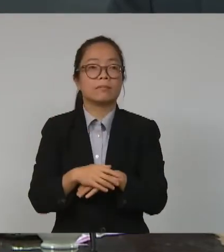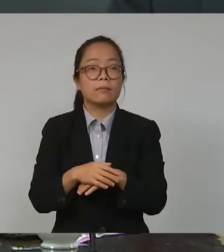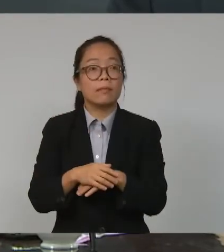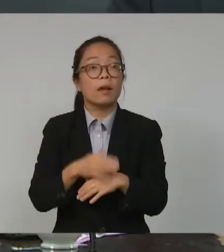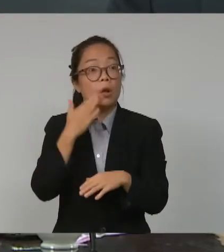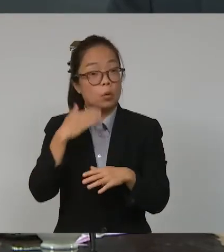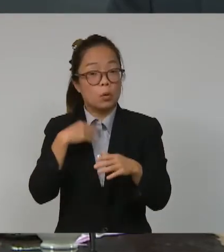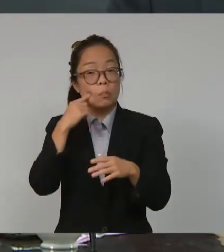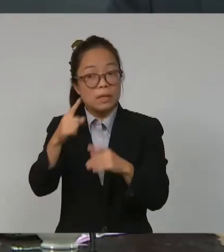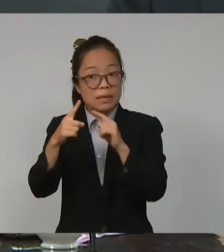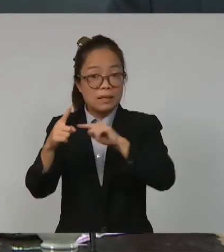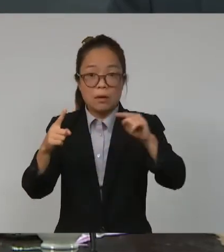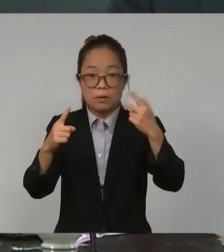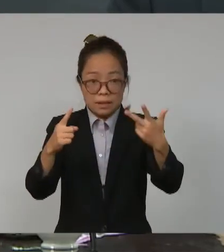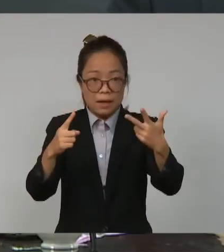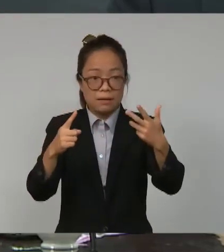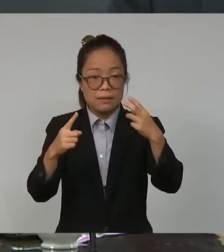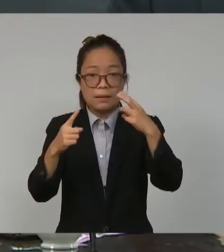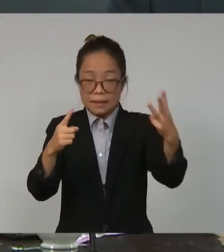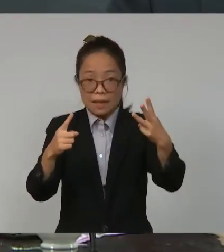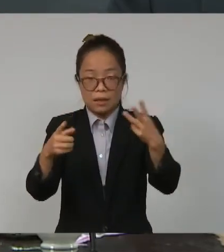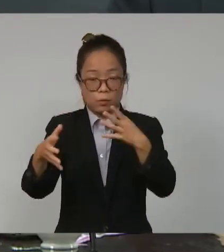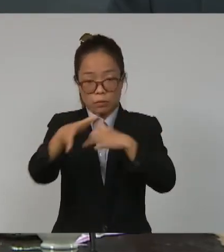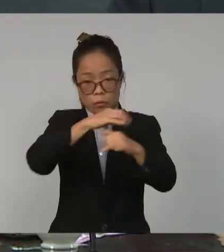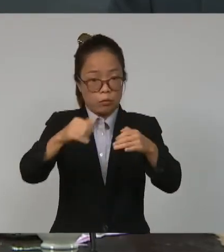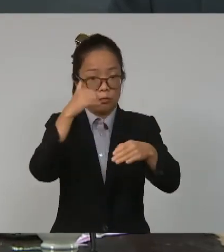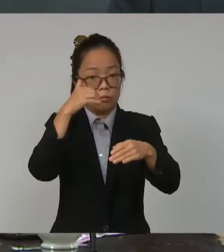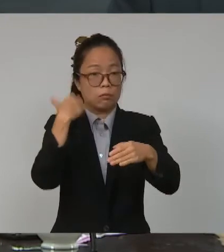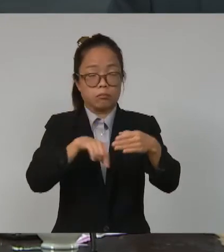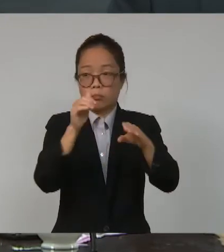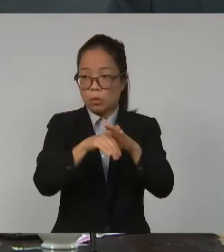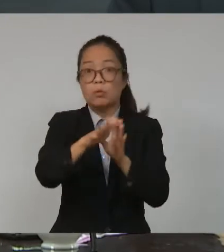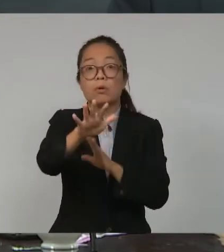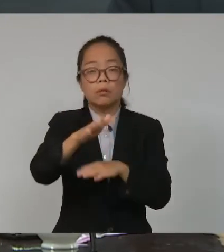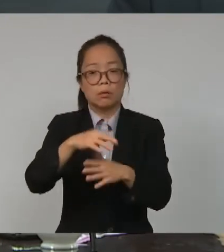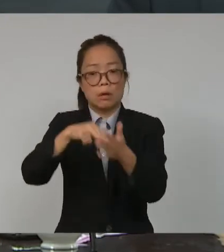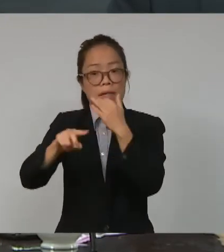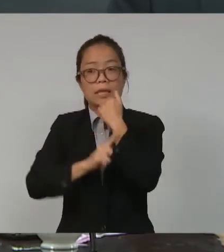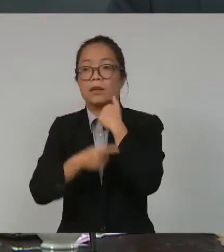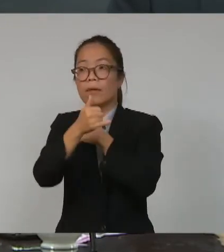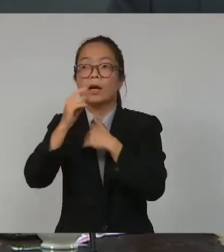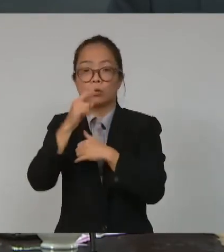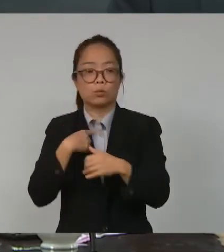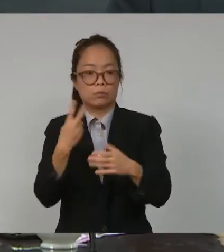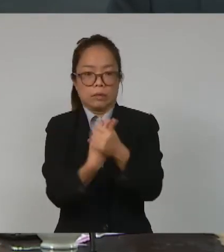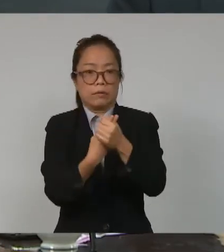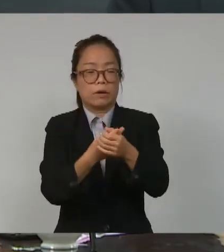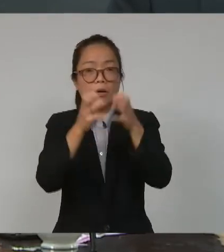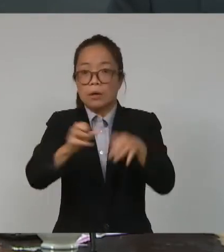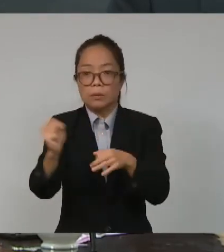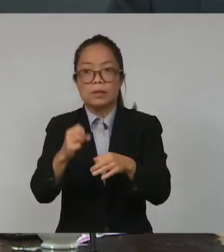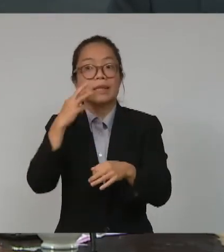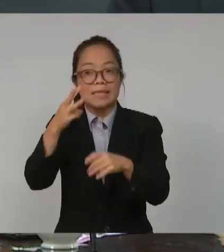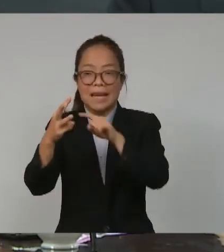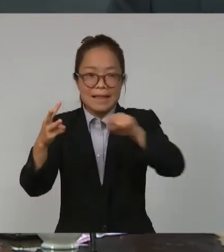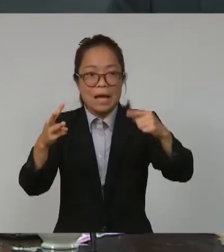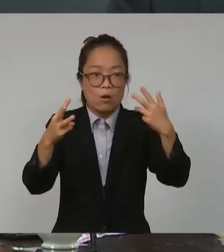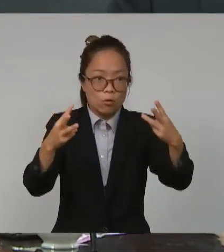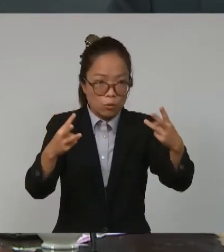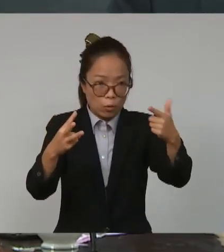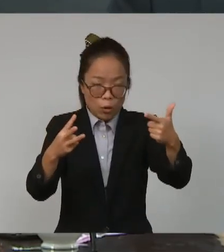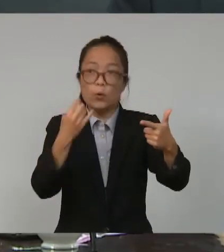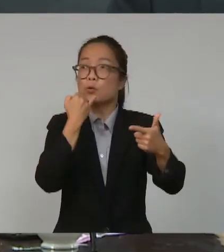一到三个月之内就有全国性大选，立法者说你不能合并举办，三到六个月可以合并举